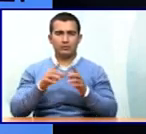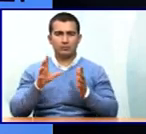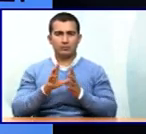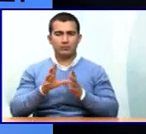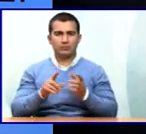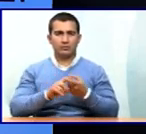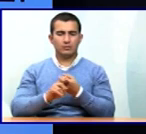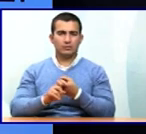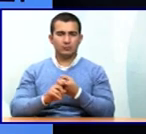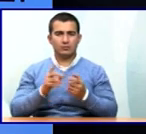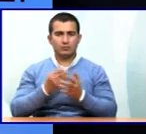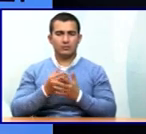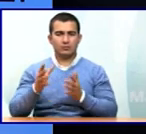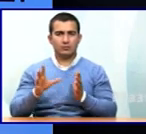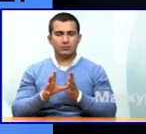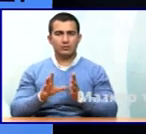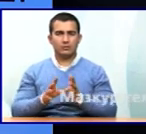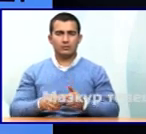o'tkazgichga ta'siri deb nomlanadi.